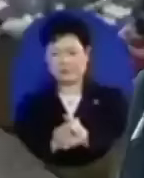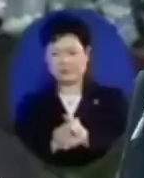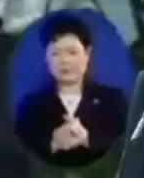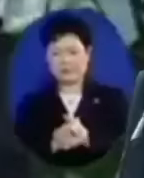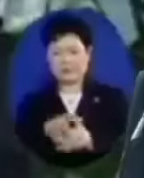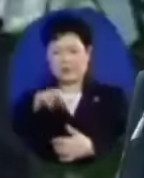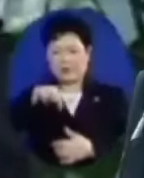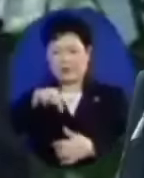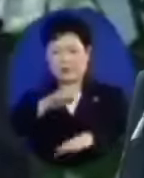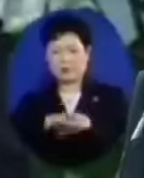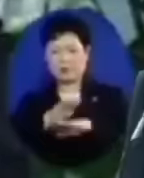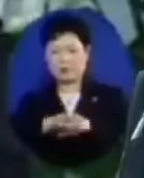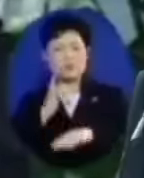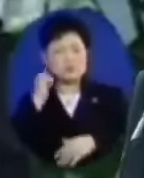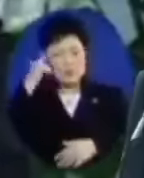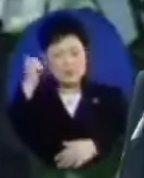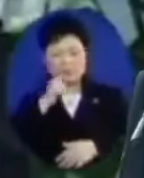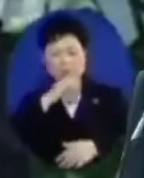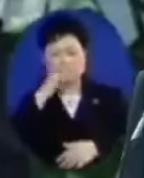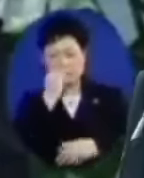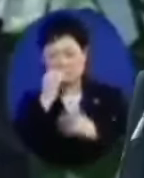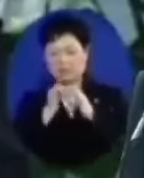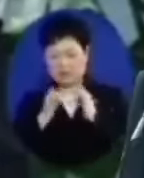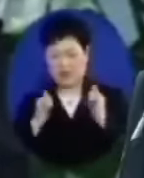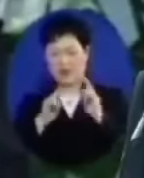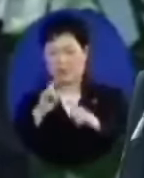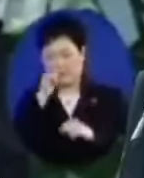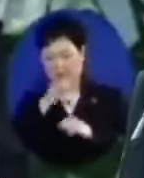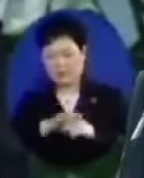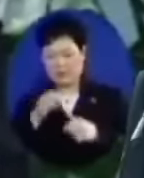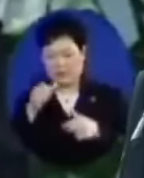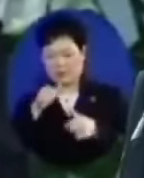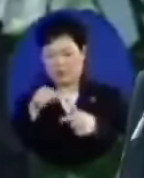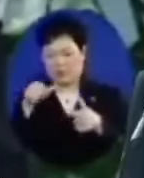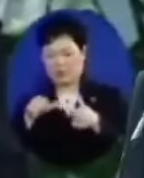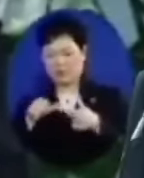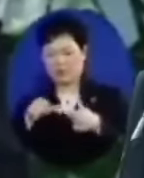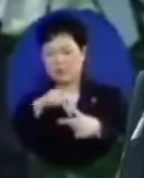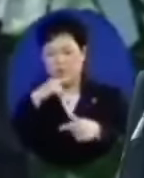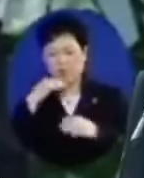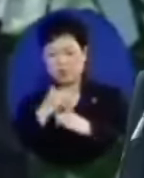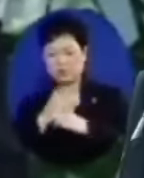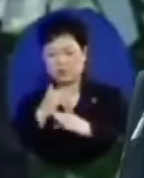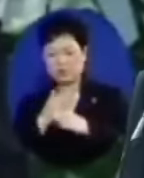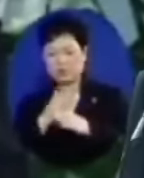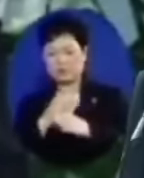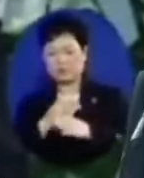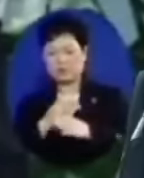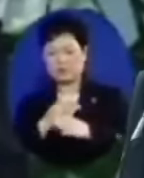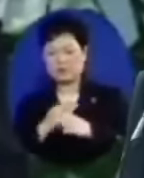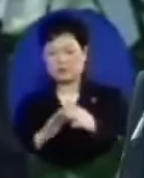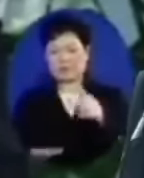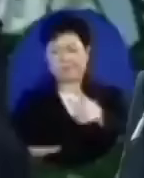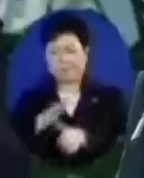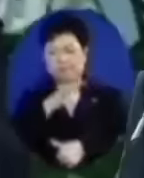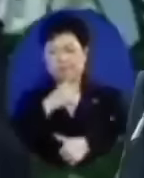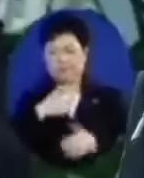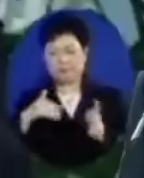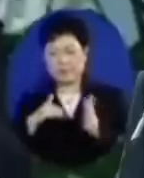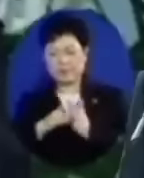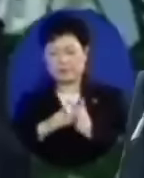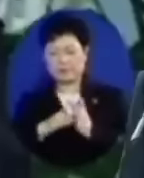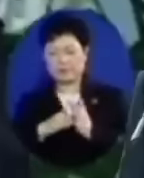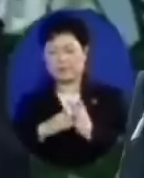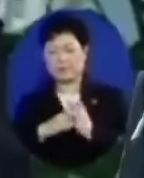목사님은 승자라고 우리가 말합니다. 두 아들을 공산반도에게 의해서 다 죽임을 당해서